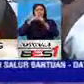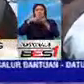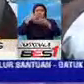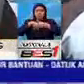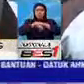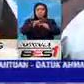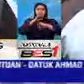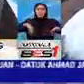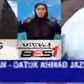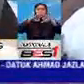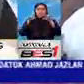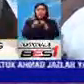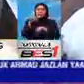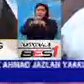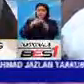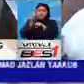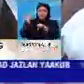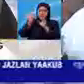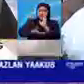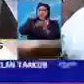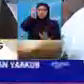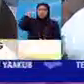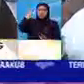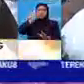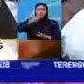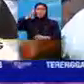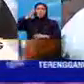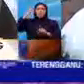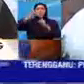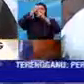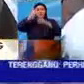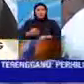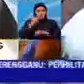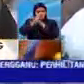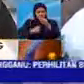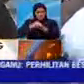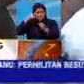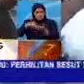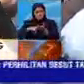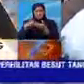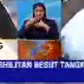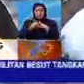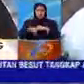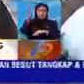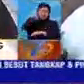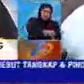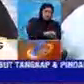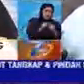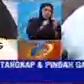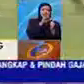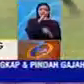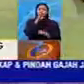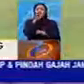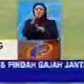sebagaimana tahun lepas dan merampas kembali kejuaraan untuk tahun ni sebelah kita tewas pada tahun lepas kepada kobra dengan K sangat